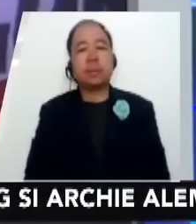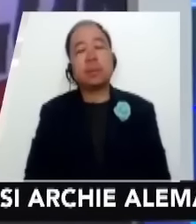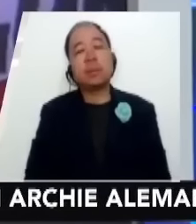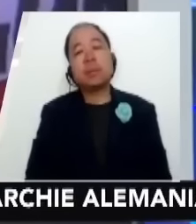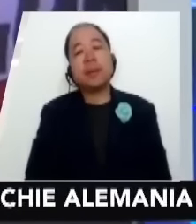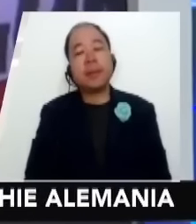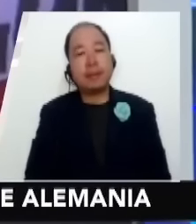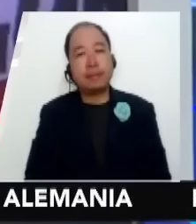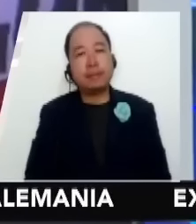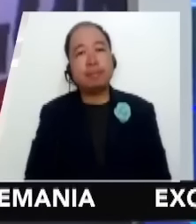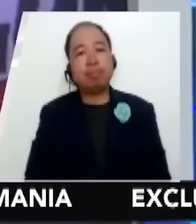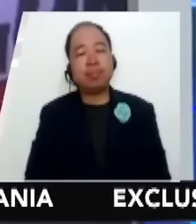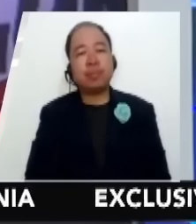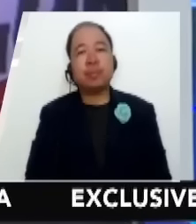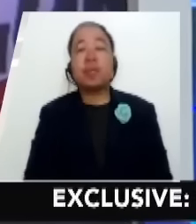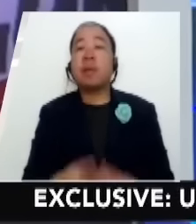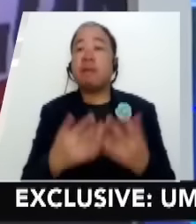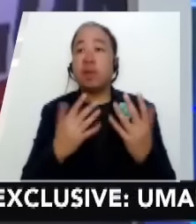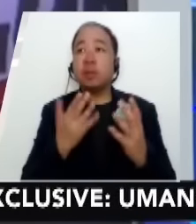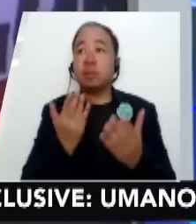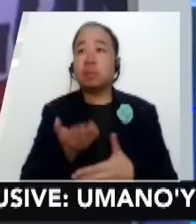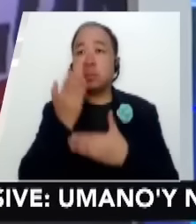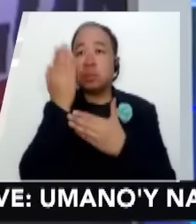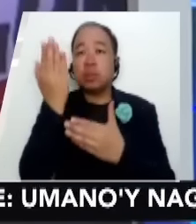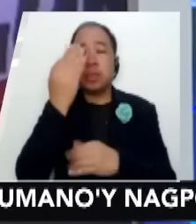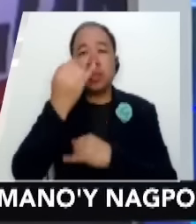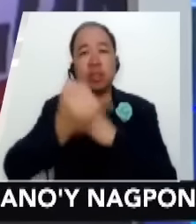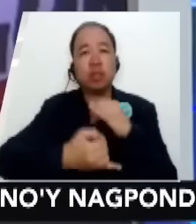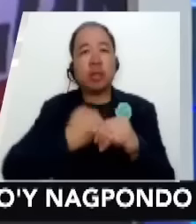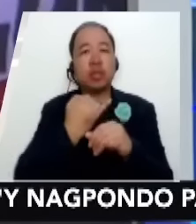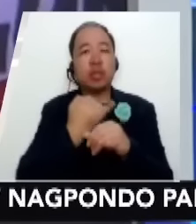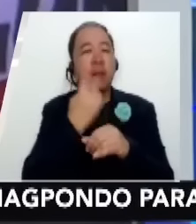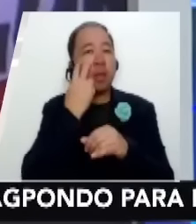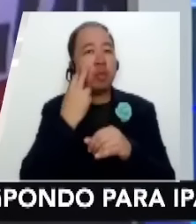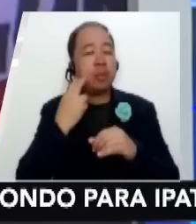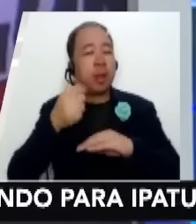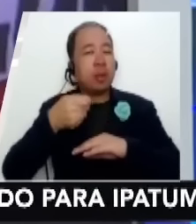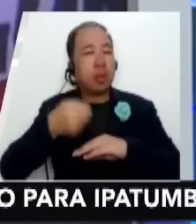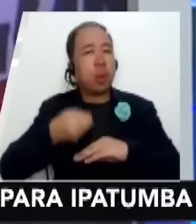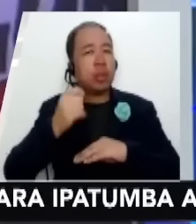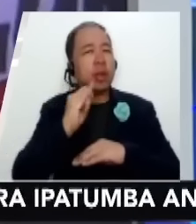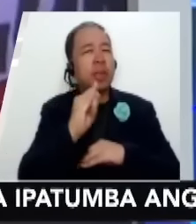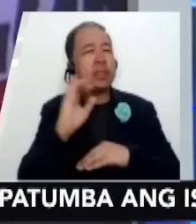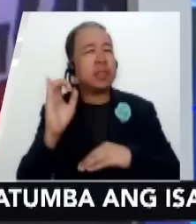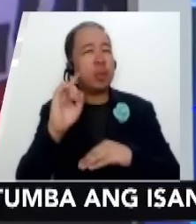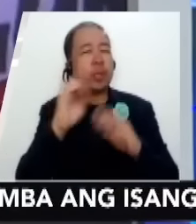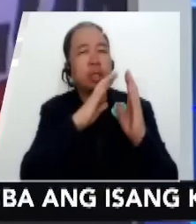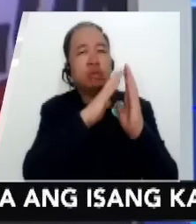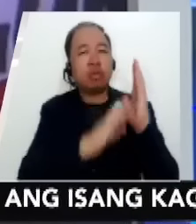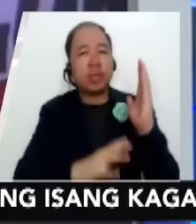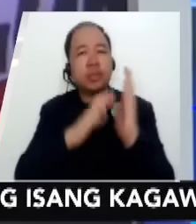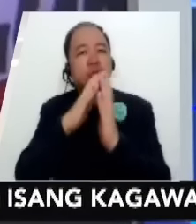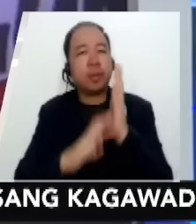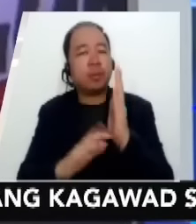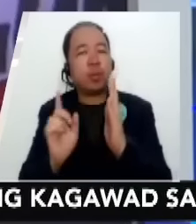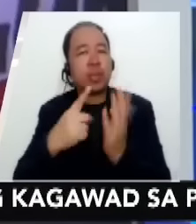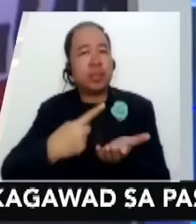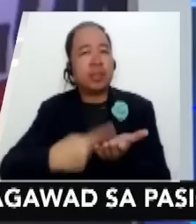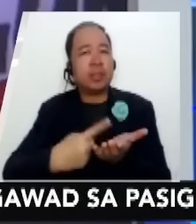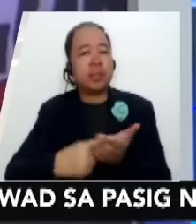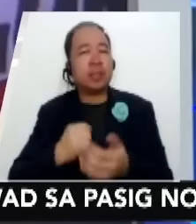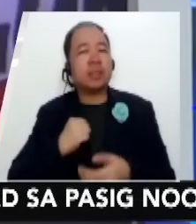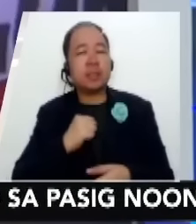sa International Criminal Court ang transcript o mga napag-usapan sa mga pagdinig ng Senado at Quadcom ukol sa